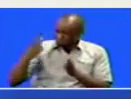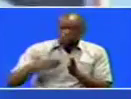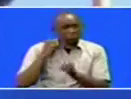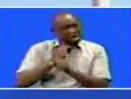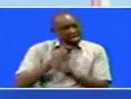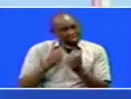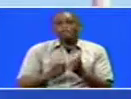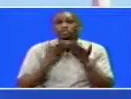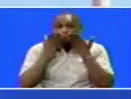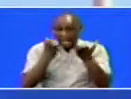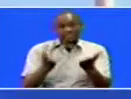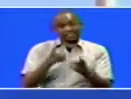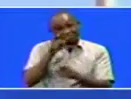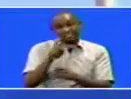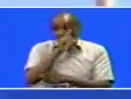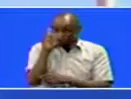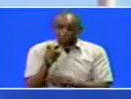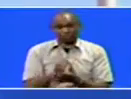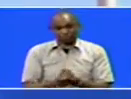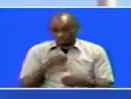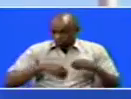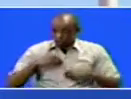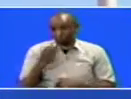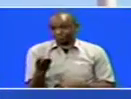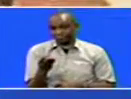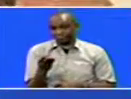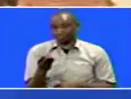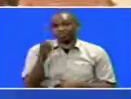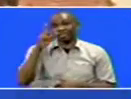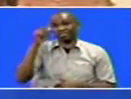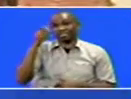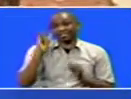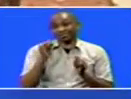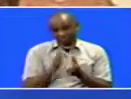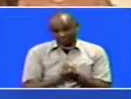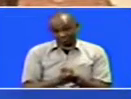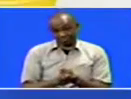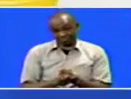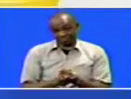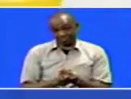answer to those corruption allegations. Rashid Ronald, KTN News.